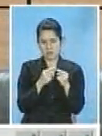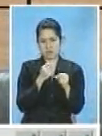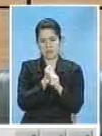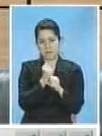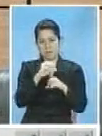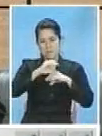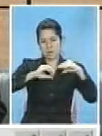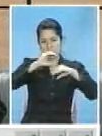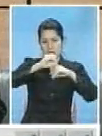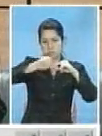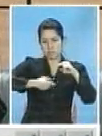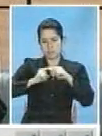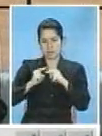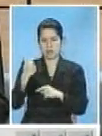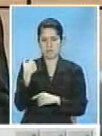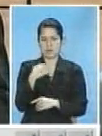งทุนไม่เหลือเลยจริงๆครับ